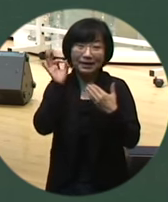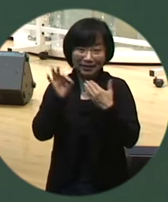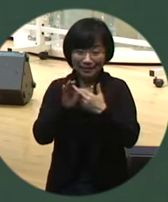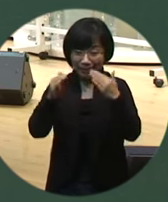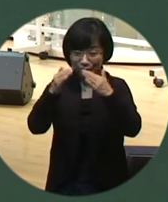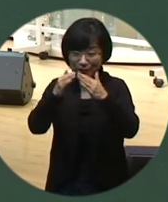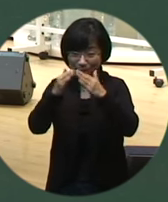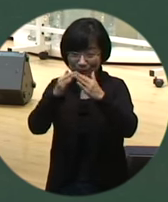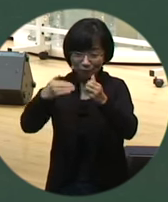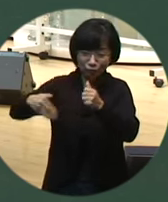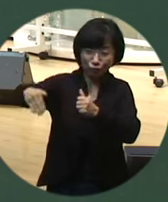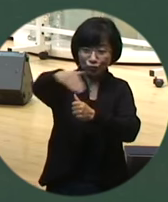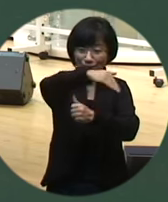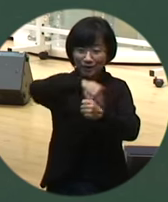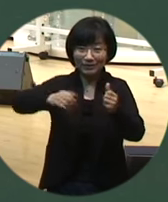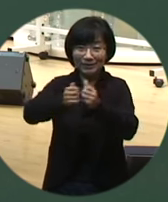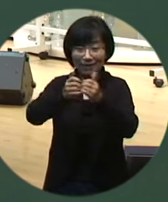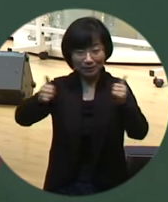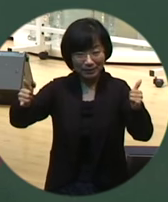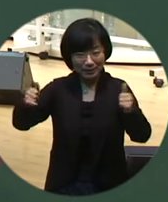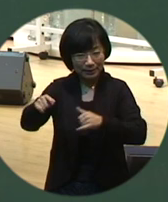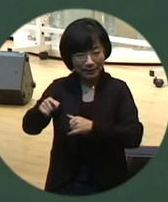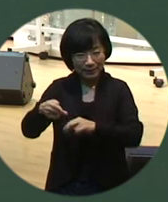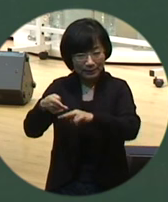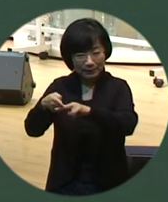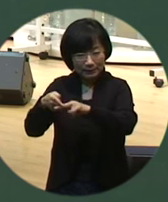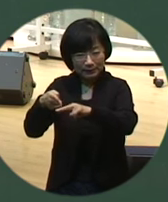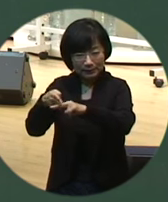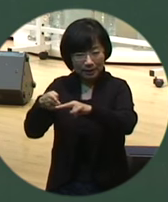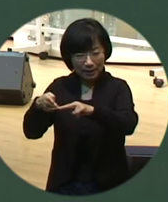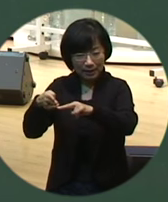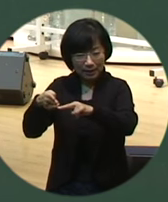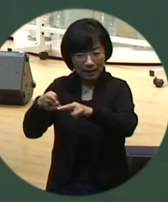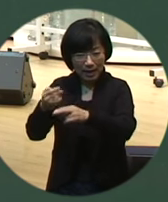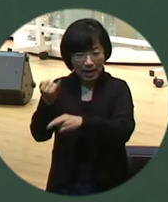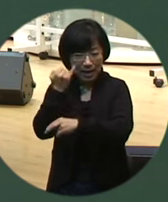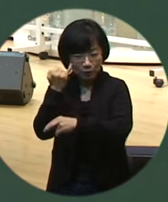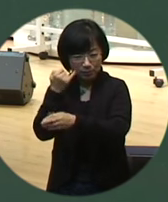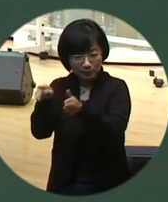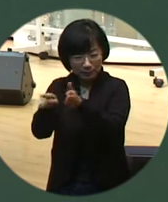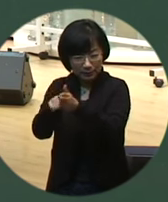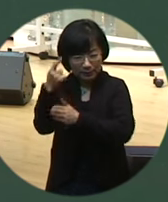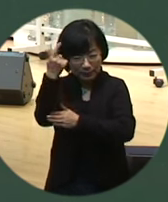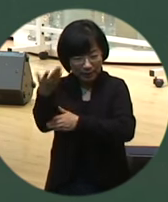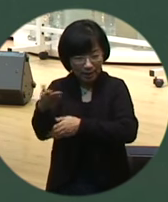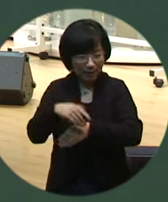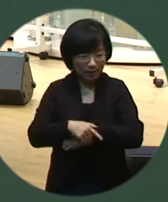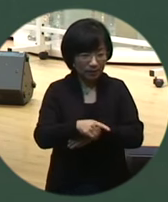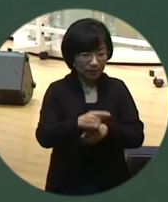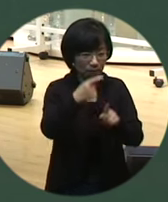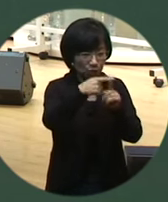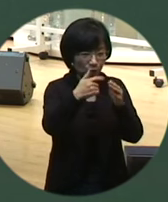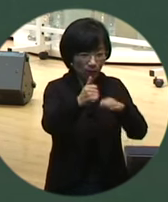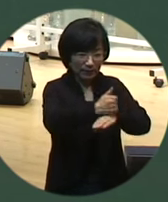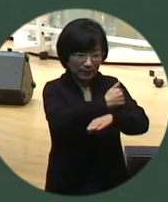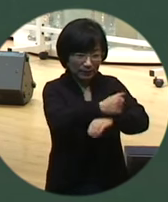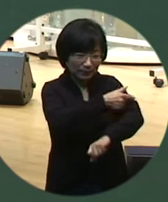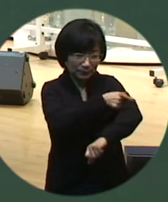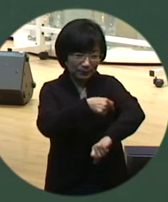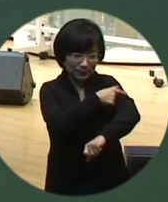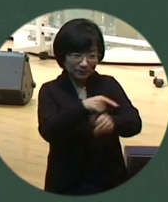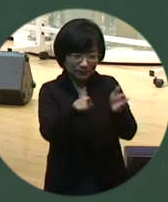all the neighbors, who would they trust more, that lady or the church believer? 그 어려움 가운데서 인내하고 낙심하지